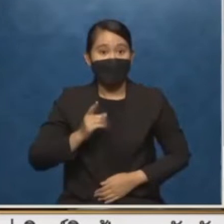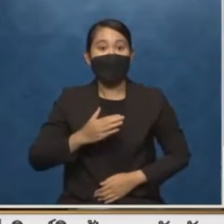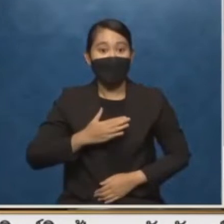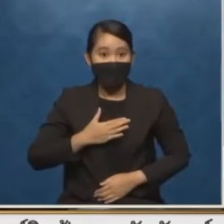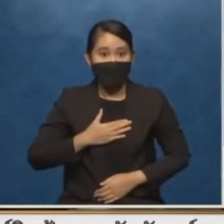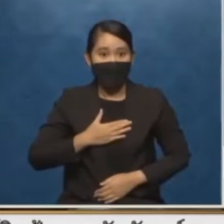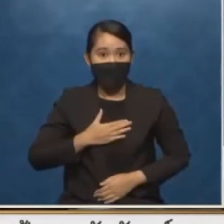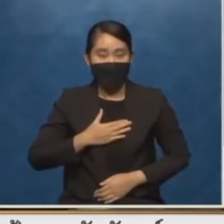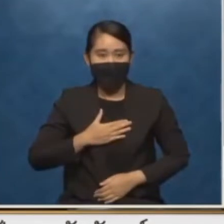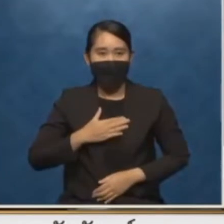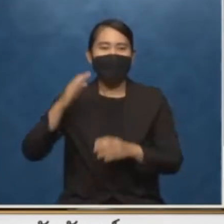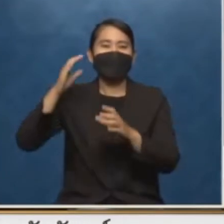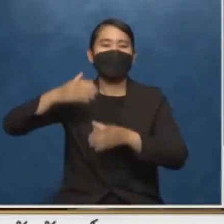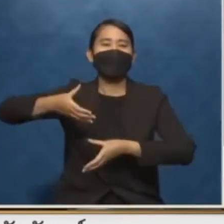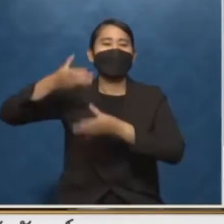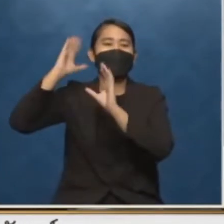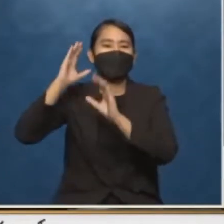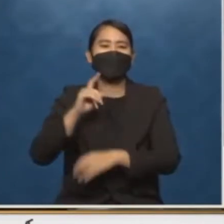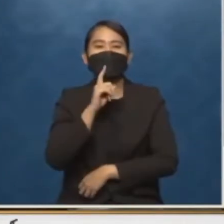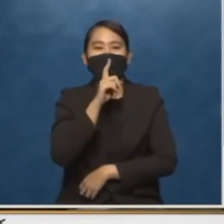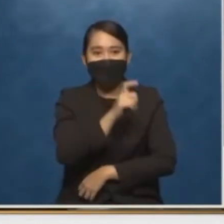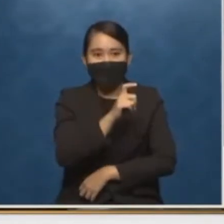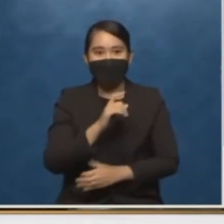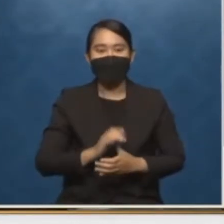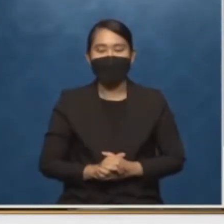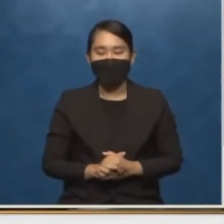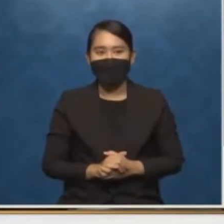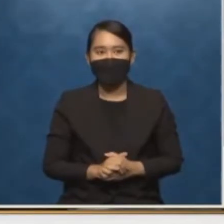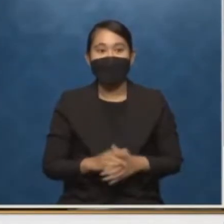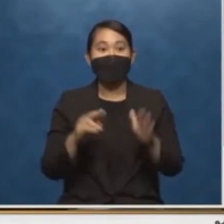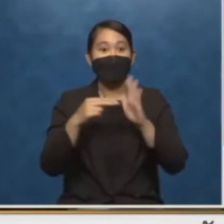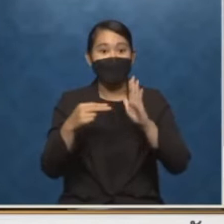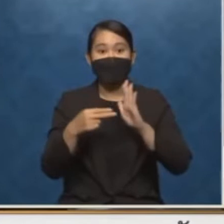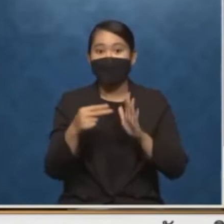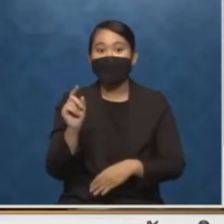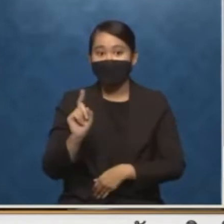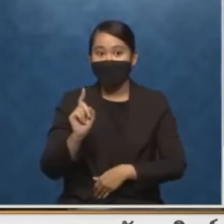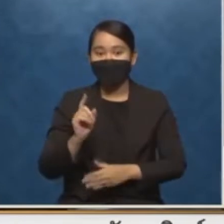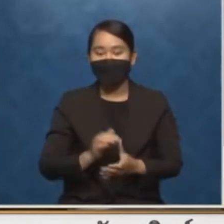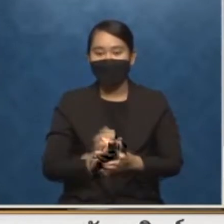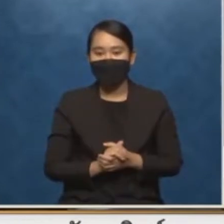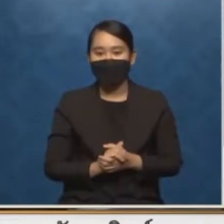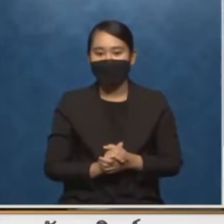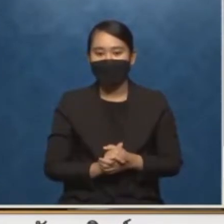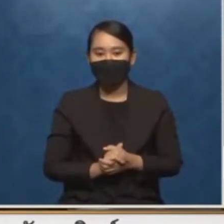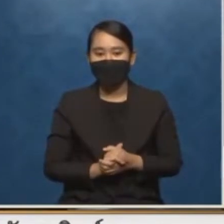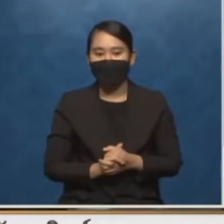วงความหลังนะครับท่านประธานท่านหมายความว่าเรื่องการจัดตั้ง